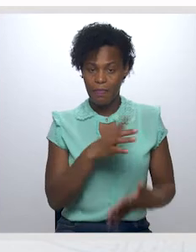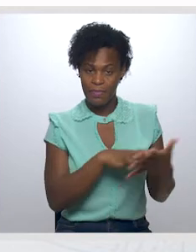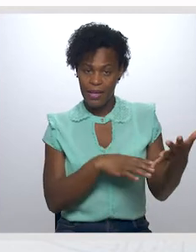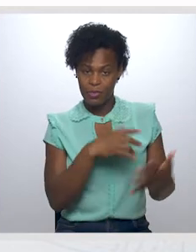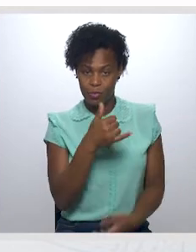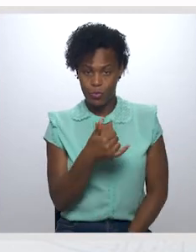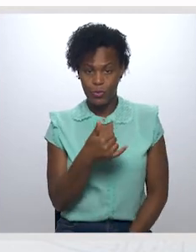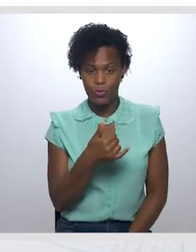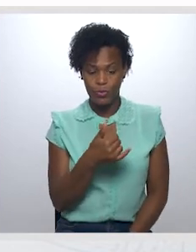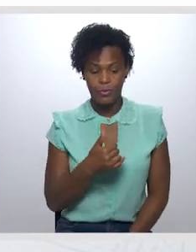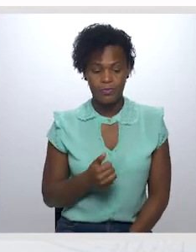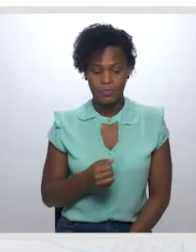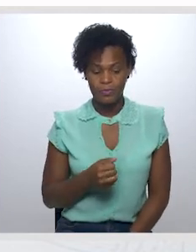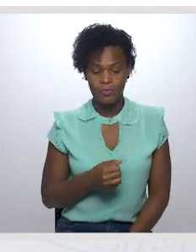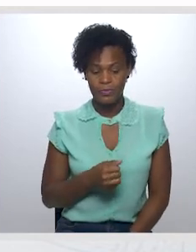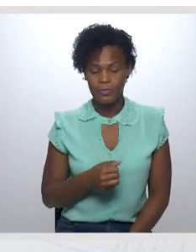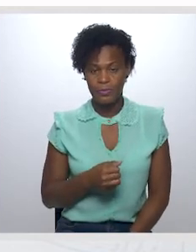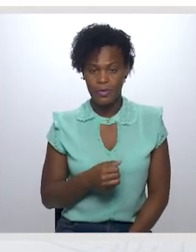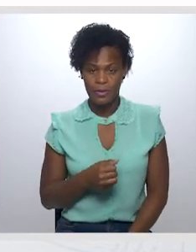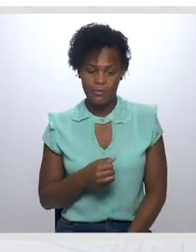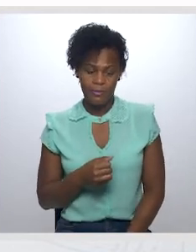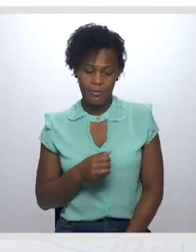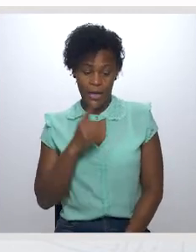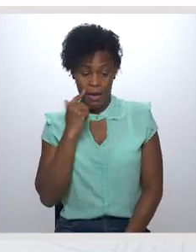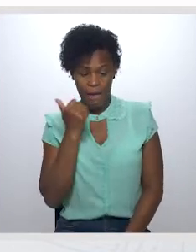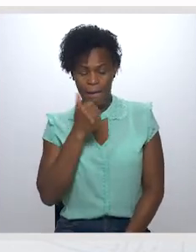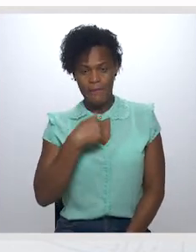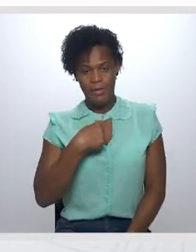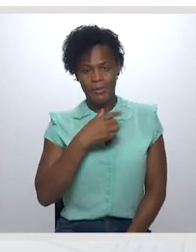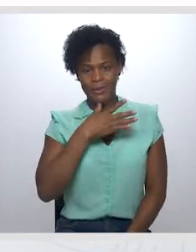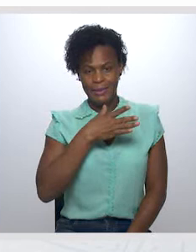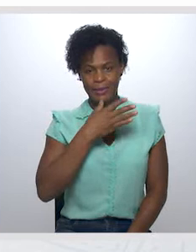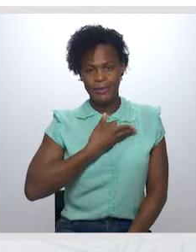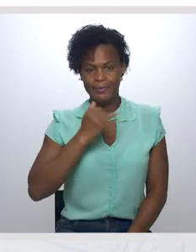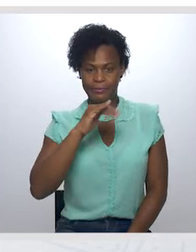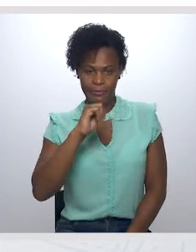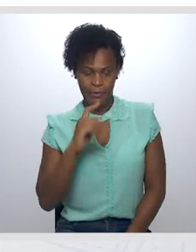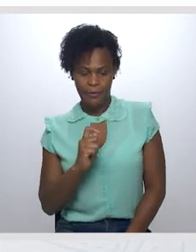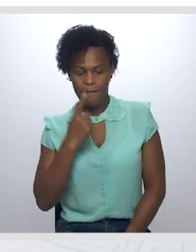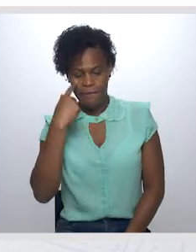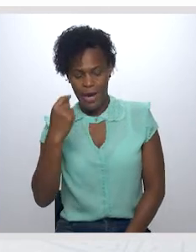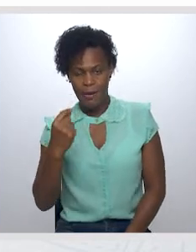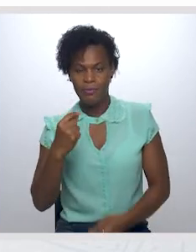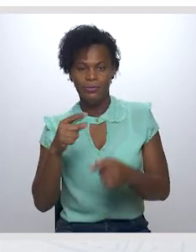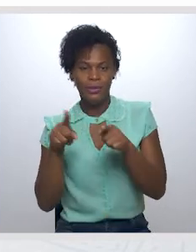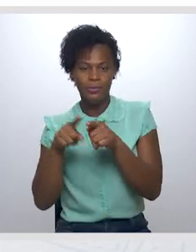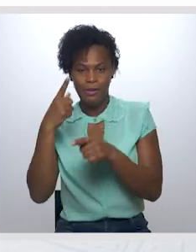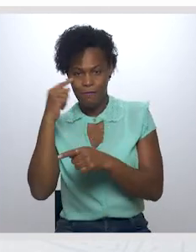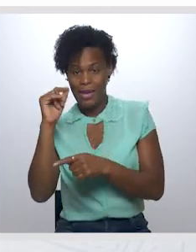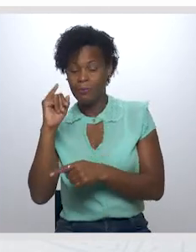le texte 2, vous avez qu'elle me dise. Et le verbe, l'infinitif,